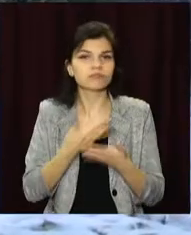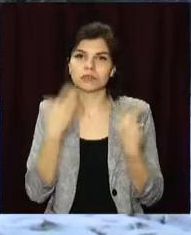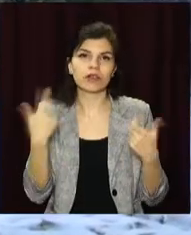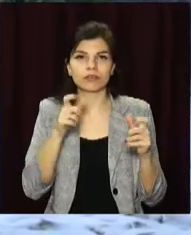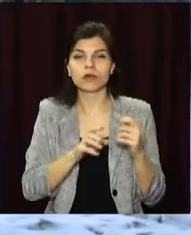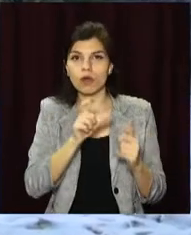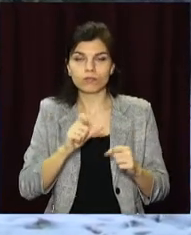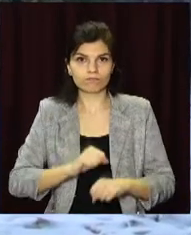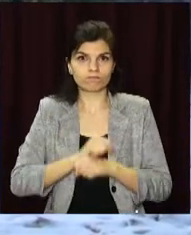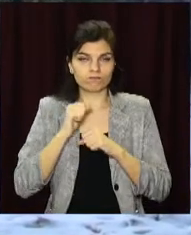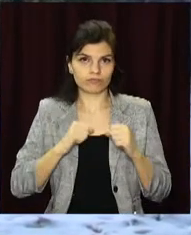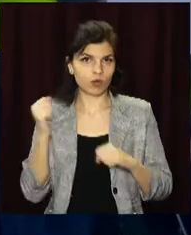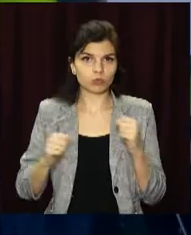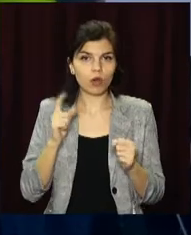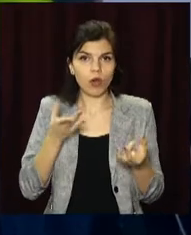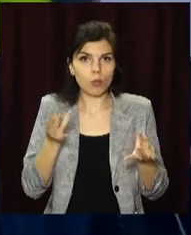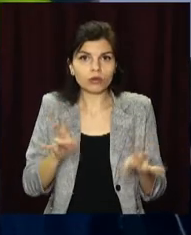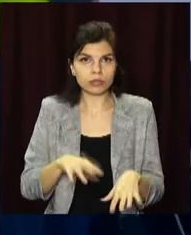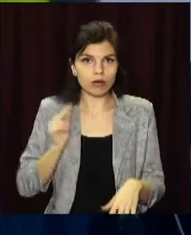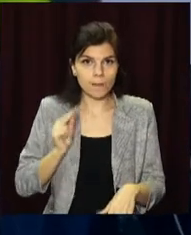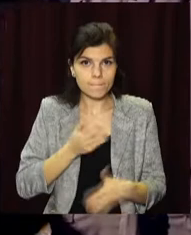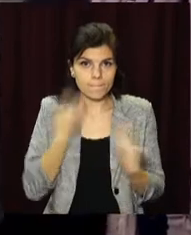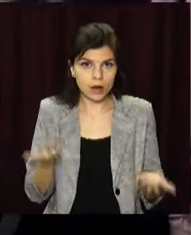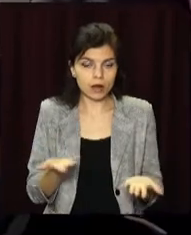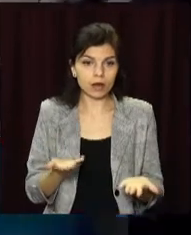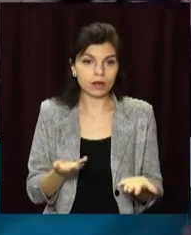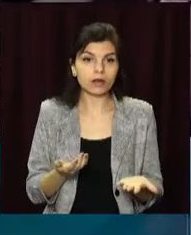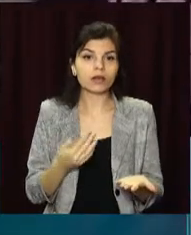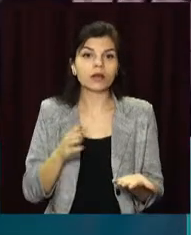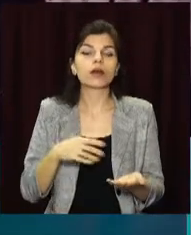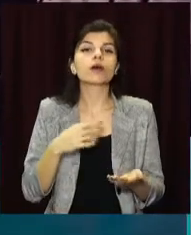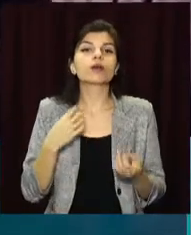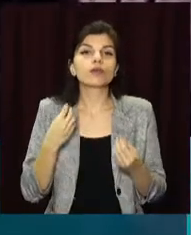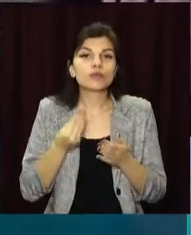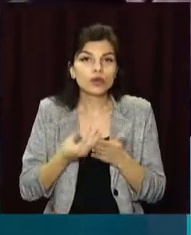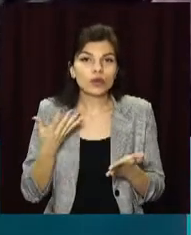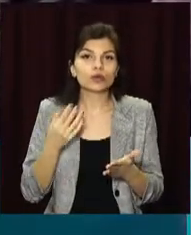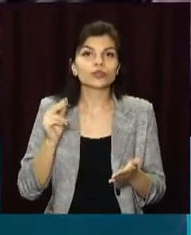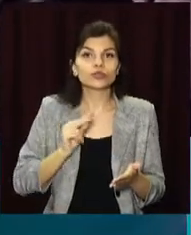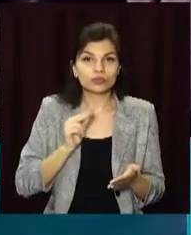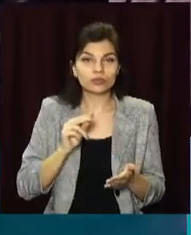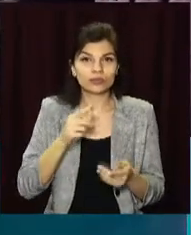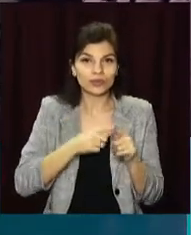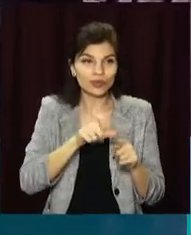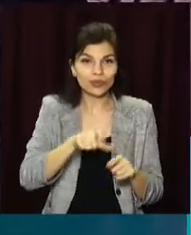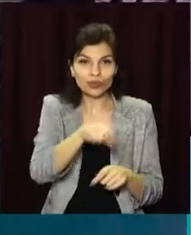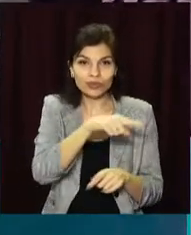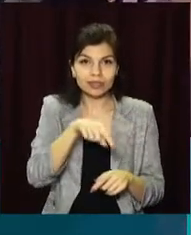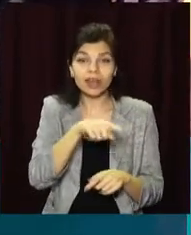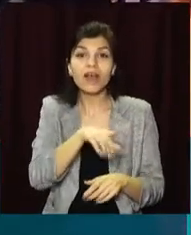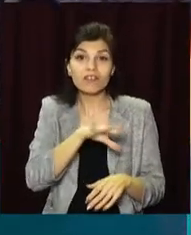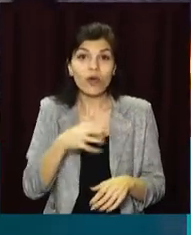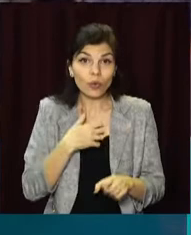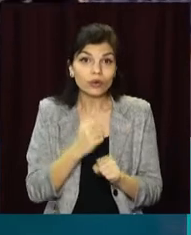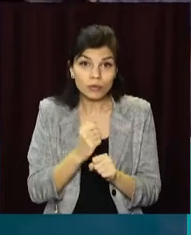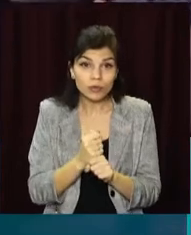підрядником. Люди збентежені, що можуть залишитися без роботи. Вважаємо наші жителі, які працюють дворіку, якщо ви хочете